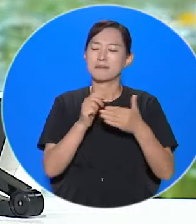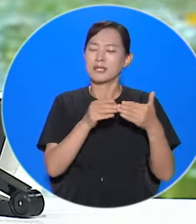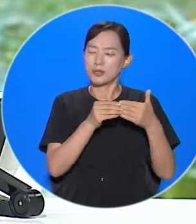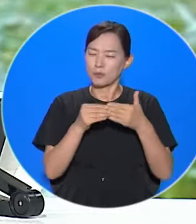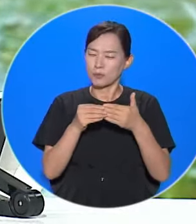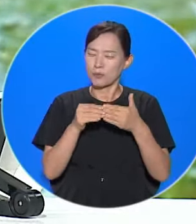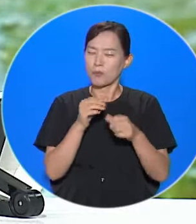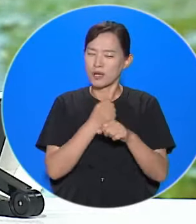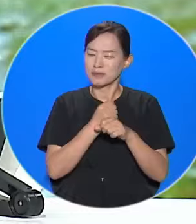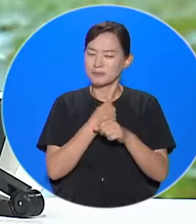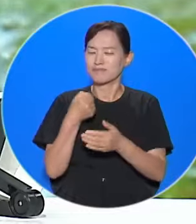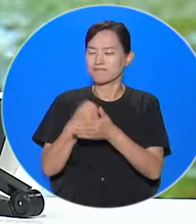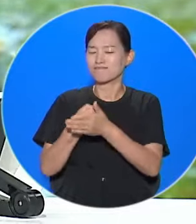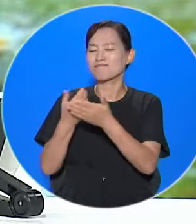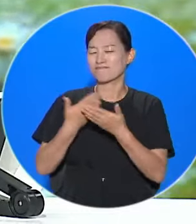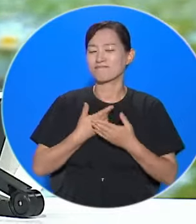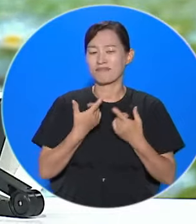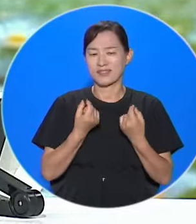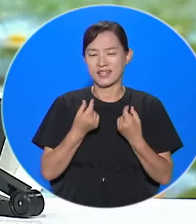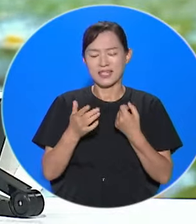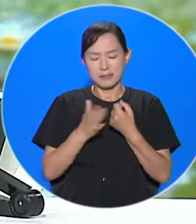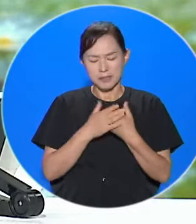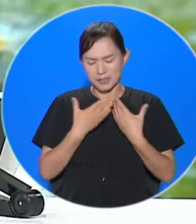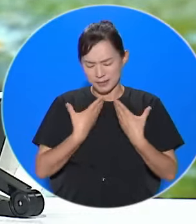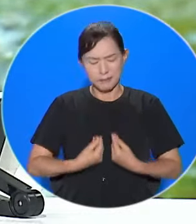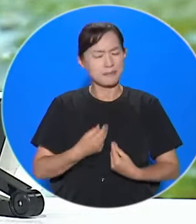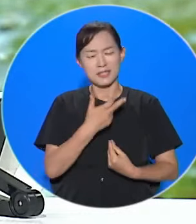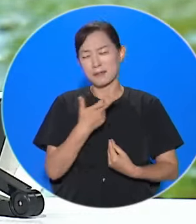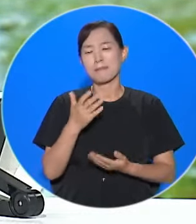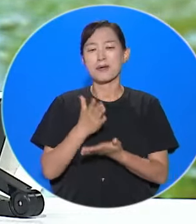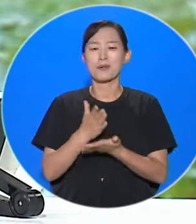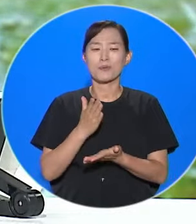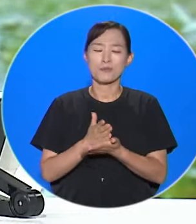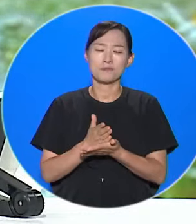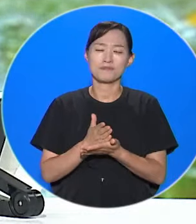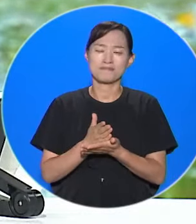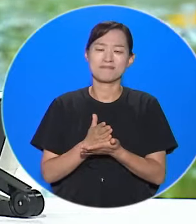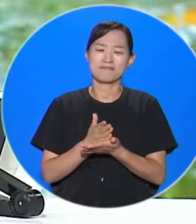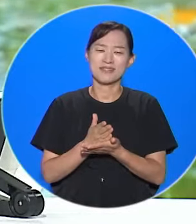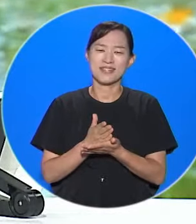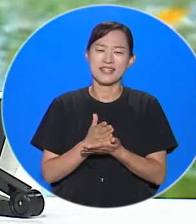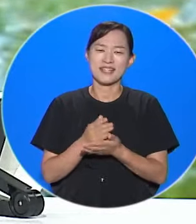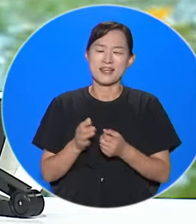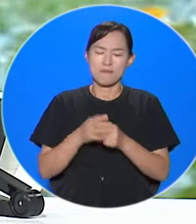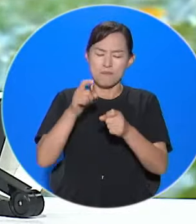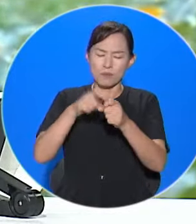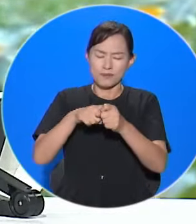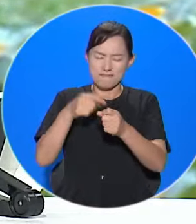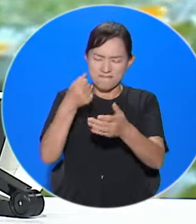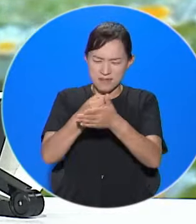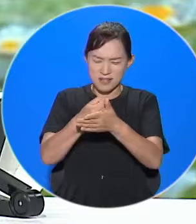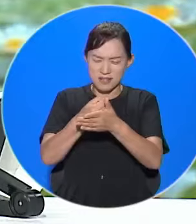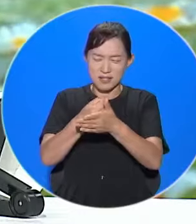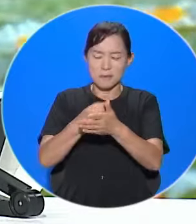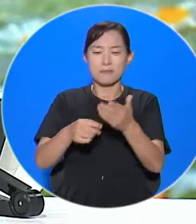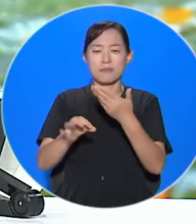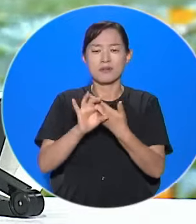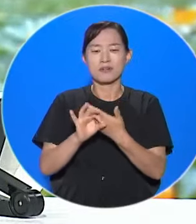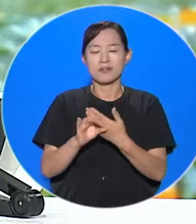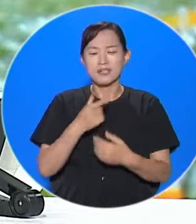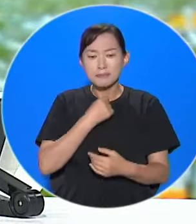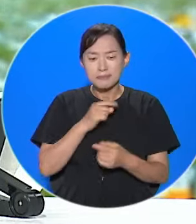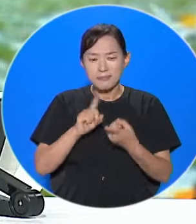정해질 것 같아요. 예. 너무 낙심하지도 말고 또 너무 이렇게 딱 목적을 정해놓으면 좌절감이 들잖아. 원하는